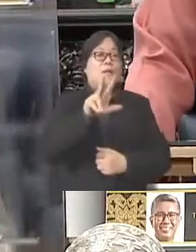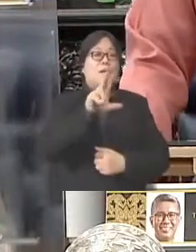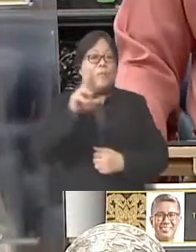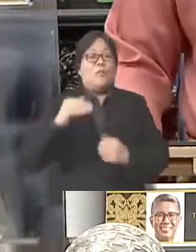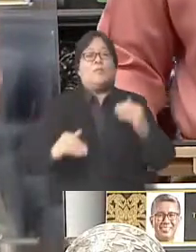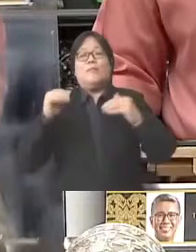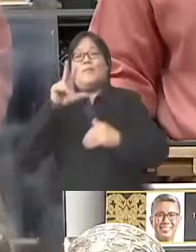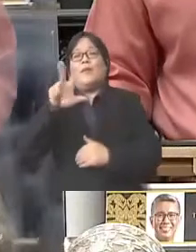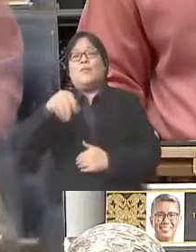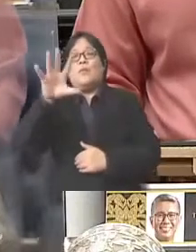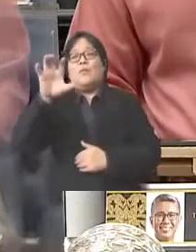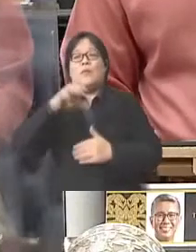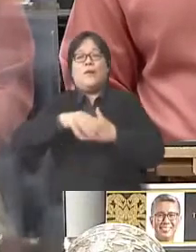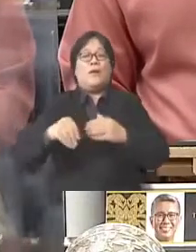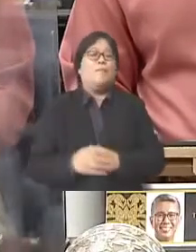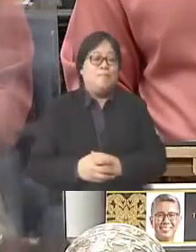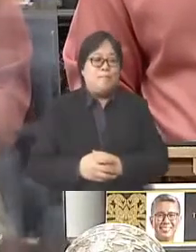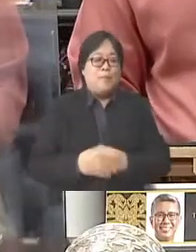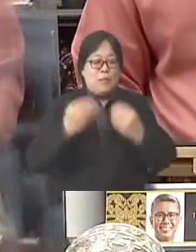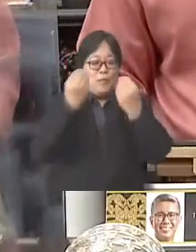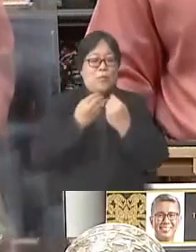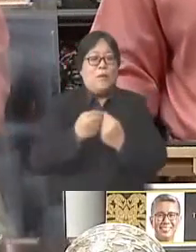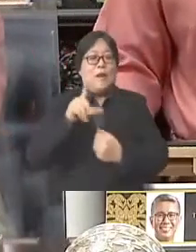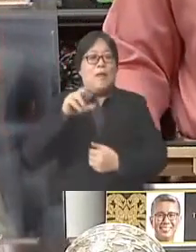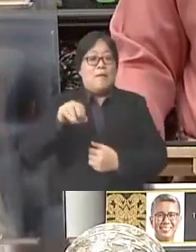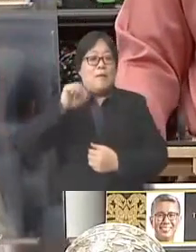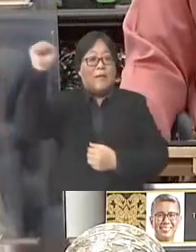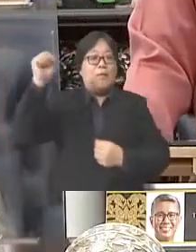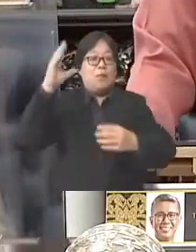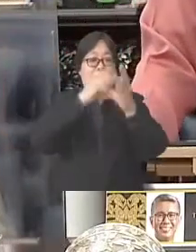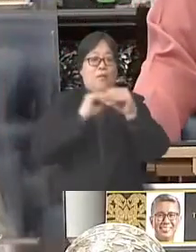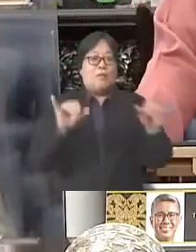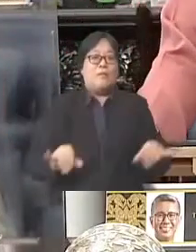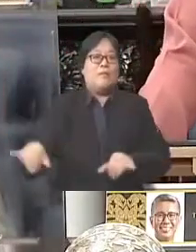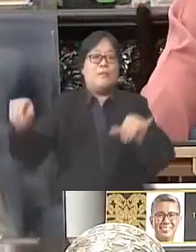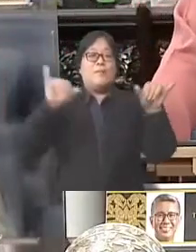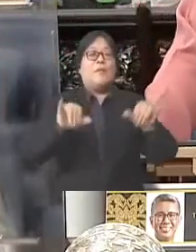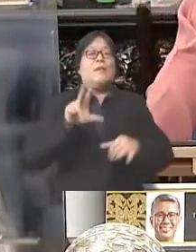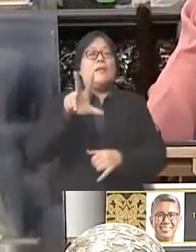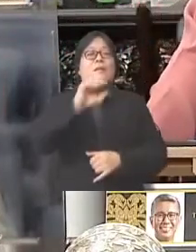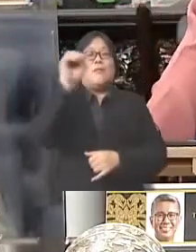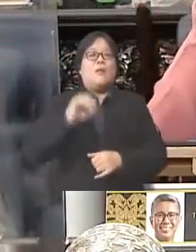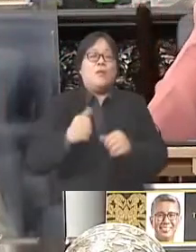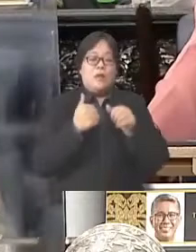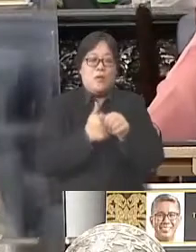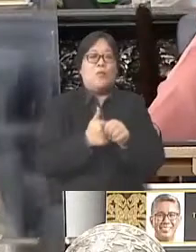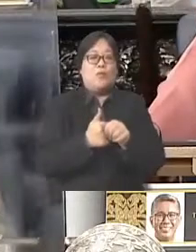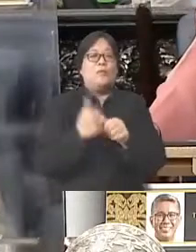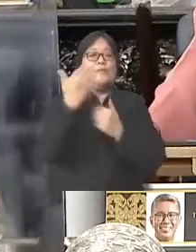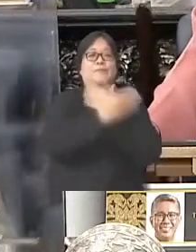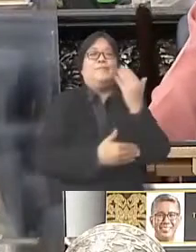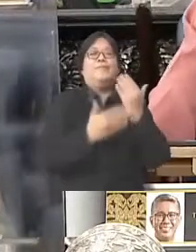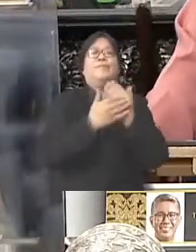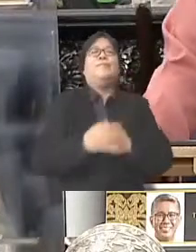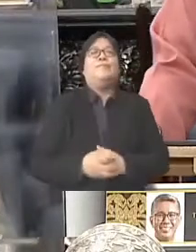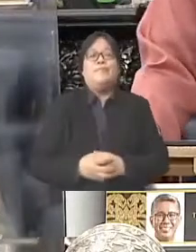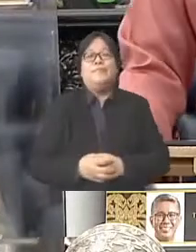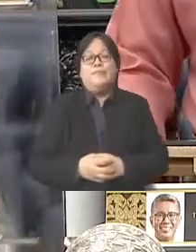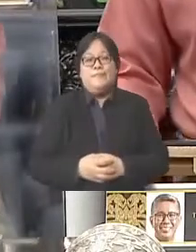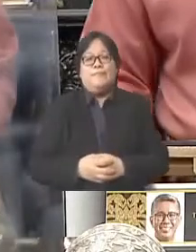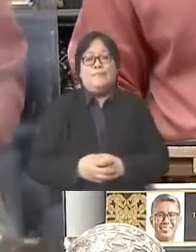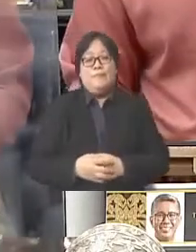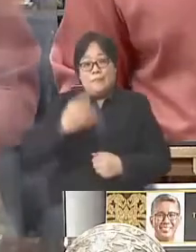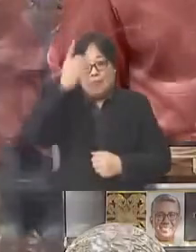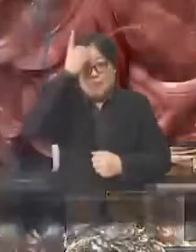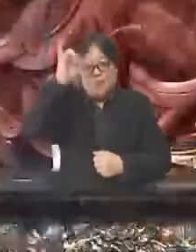3500mg mereka lele kadar lebih Sabana selawat diselaraskan kepada 300 seperti mana keadaan lebih di Semenanjung